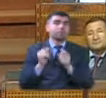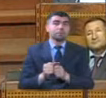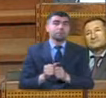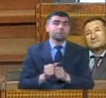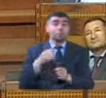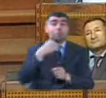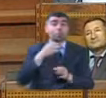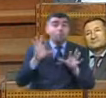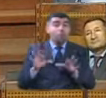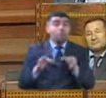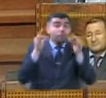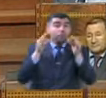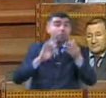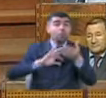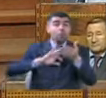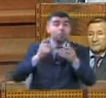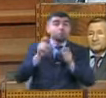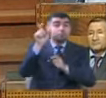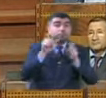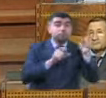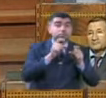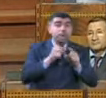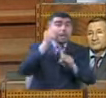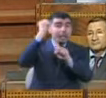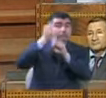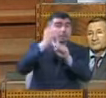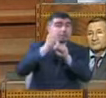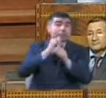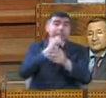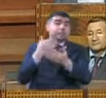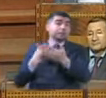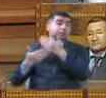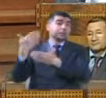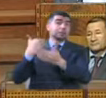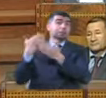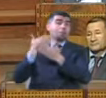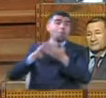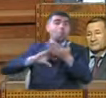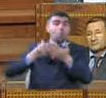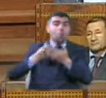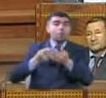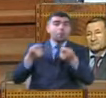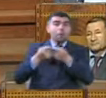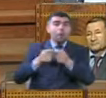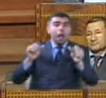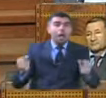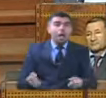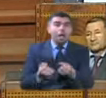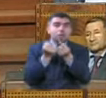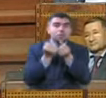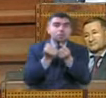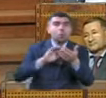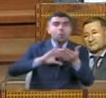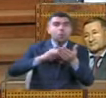لهذه النخبة من المجتمع التي أفنت جزءا من مجتمعها من حياتها أنها لا تساهم في الإنتاج، الرفع من